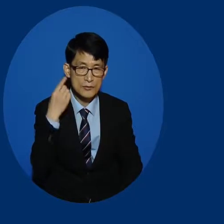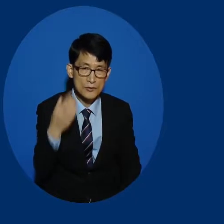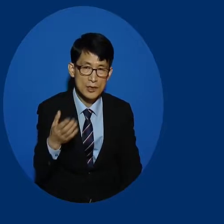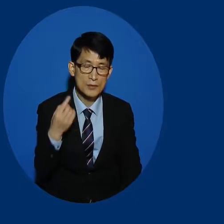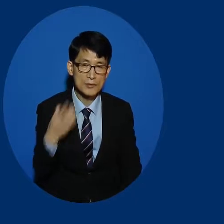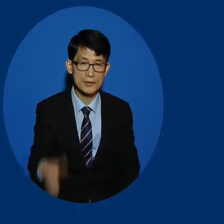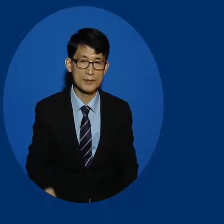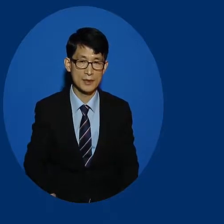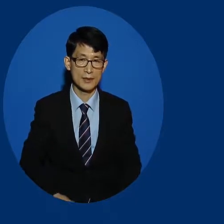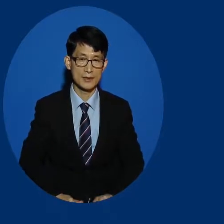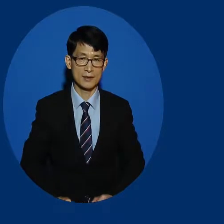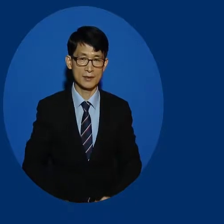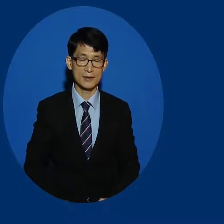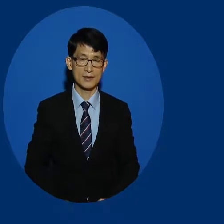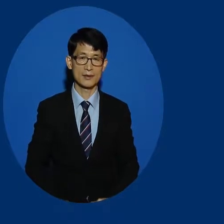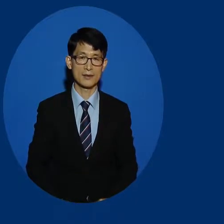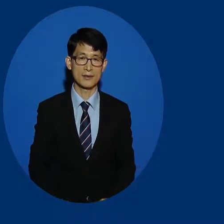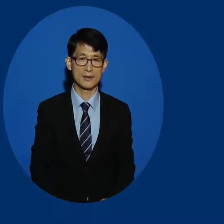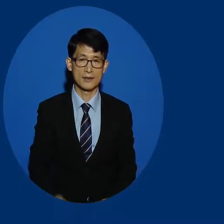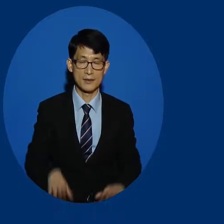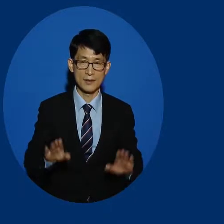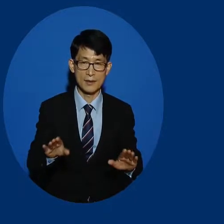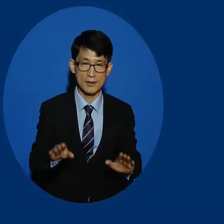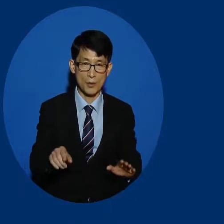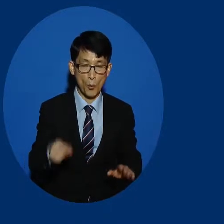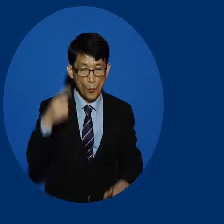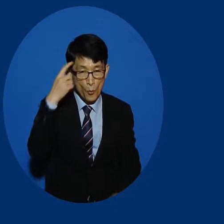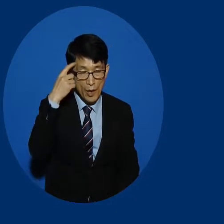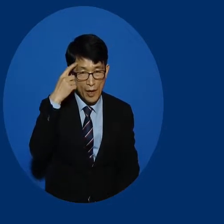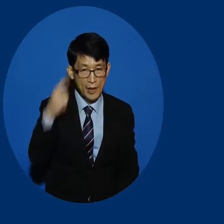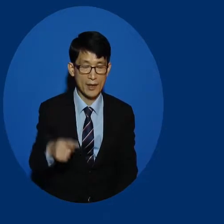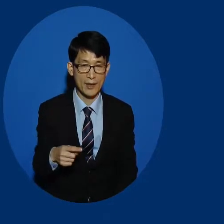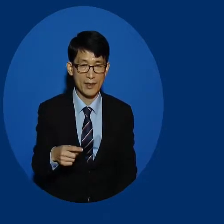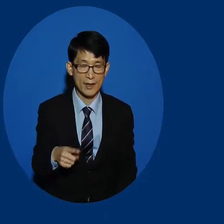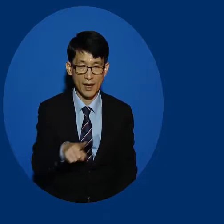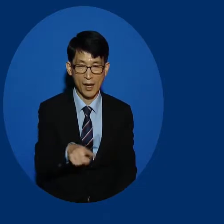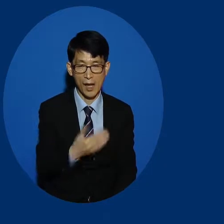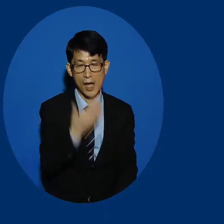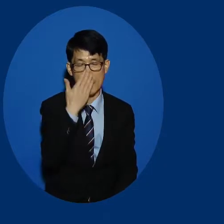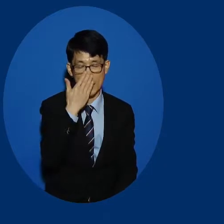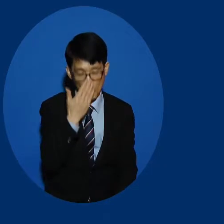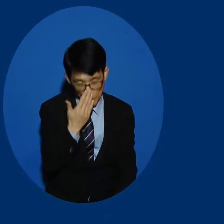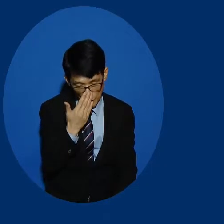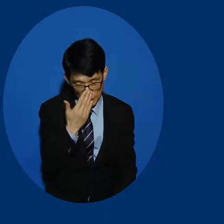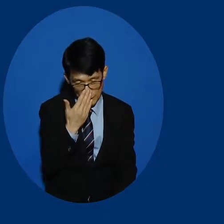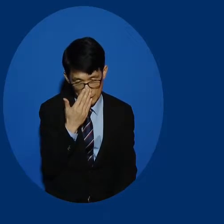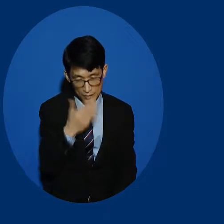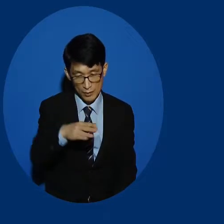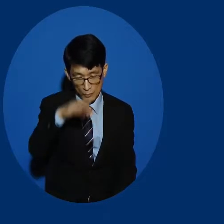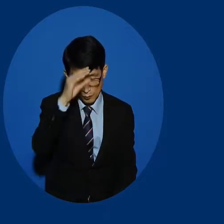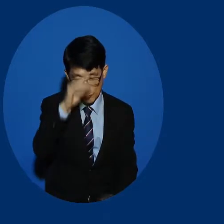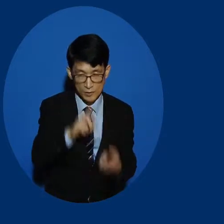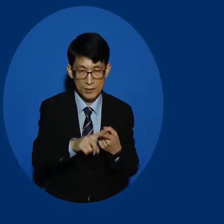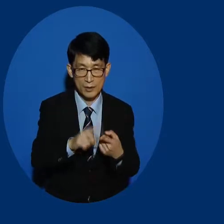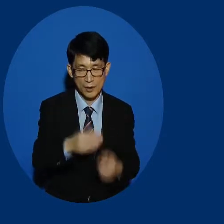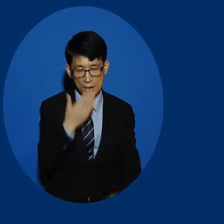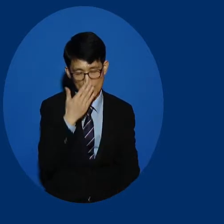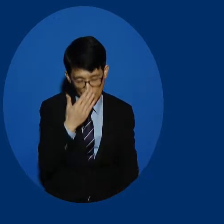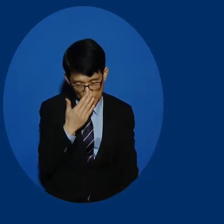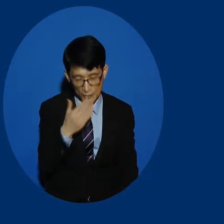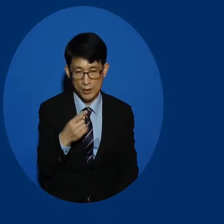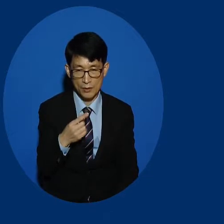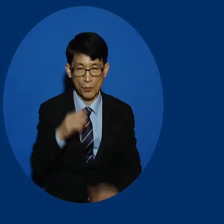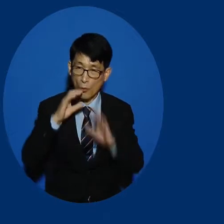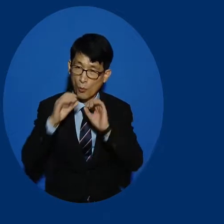너무 착해서 이 홍보에 별로 이렇게 열을 올리지 않더군요. 너무